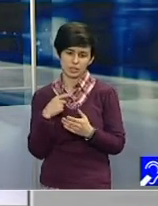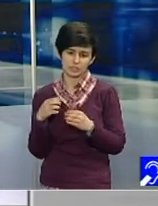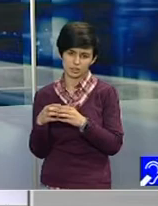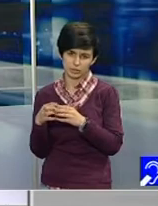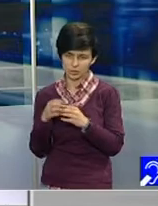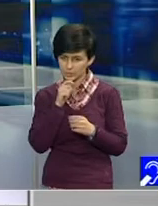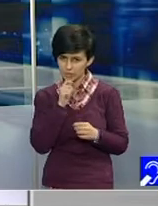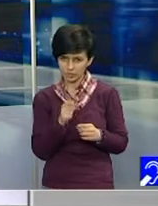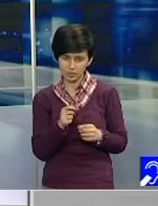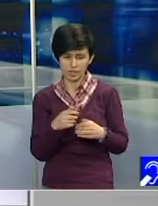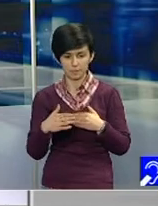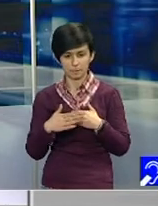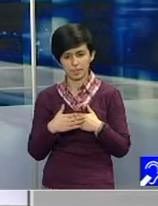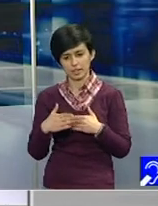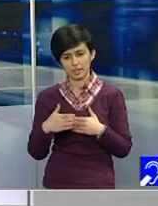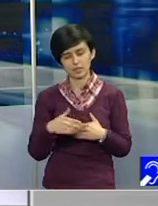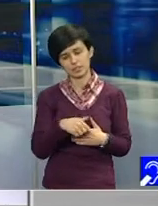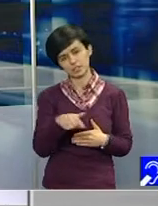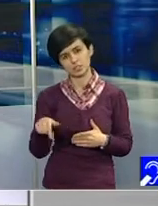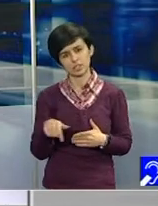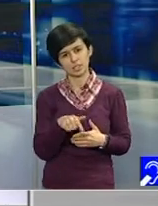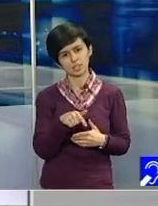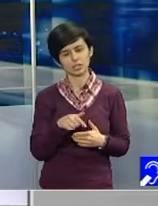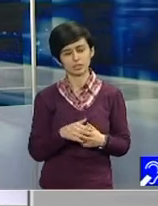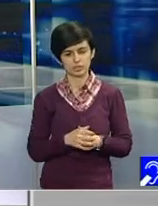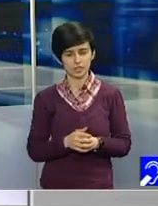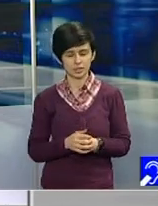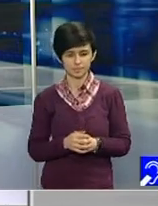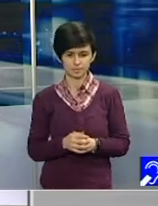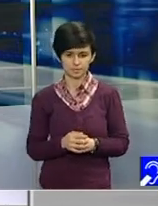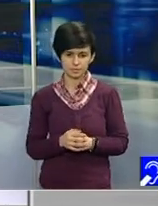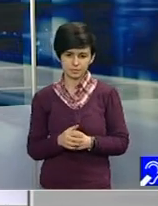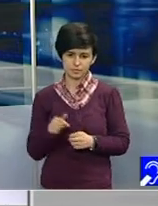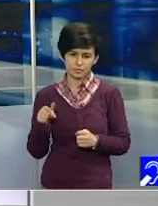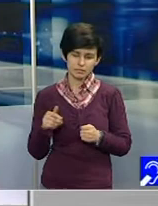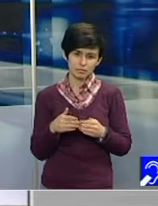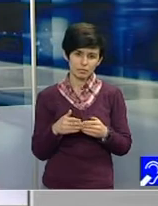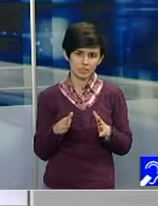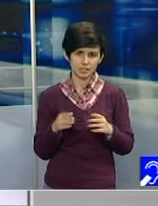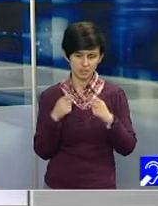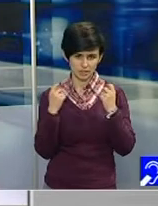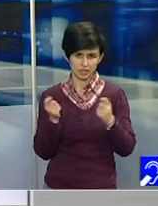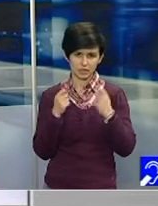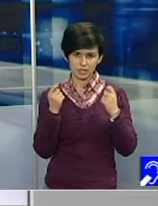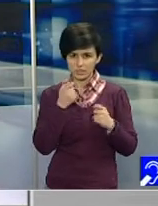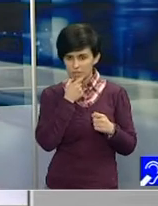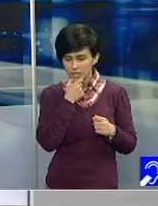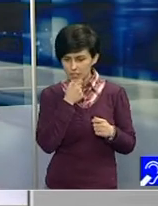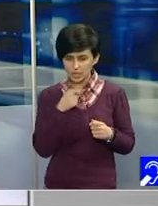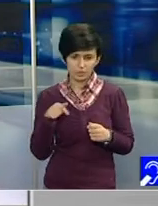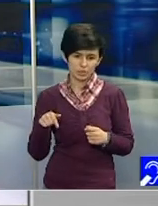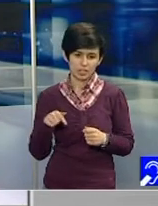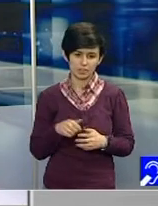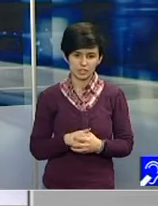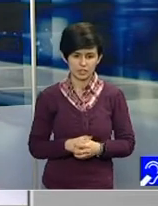din Ungaria, vecini cu noi, Antal Gabor Trio. Ei vor deschide festivalul Jazz in the Park anul acesta. Revin,